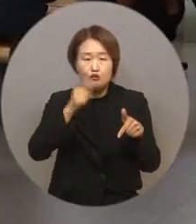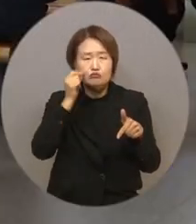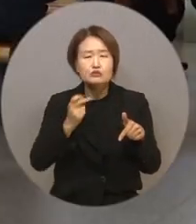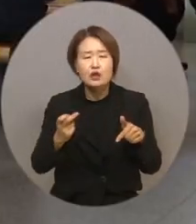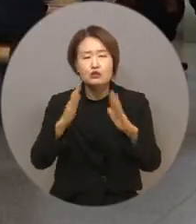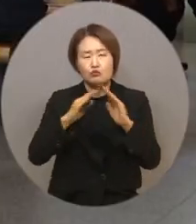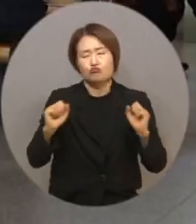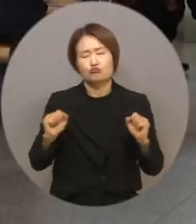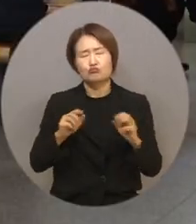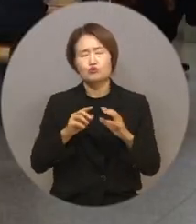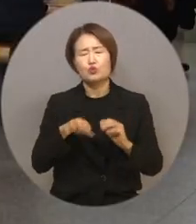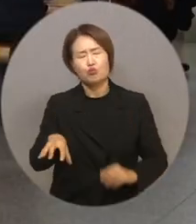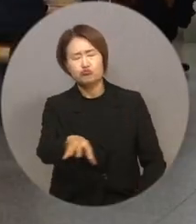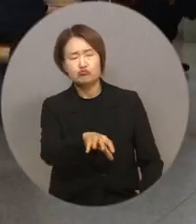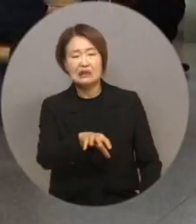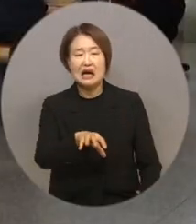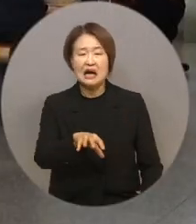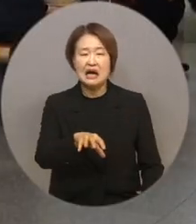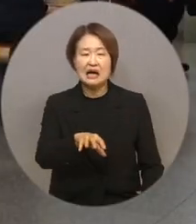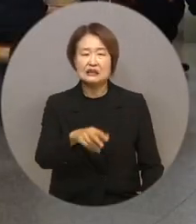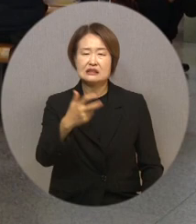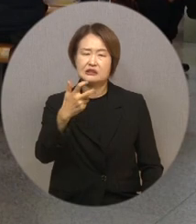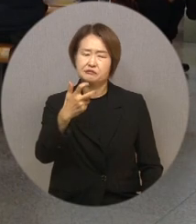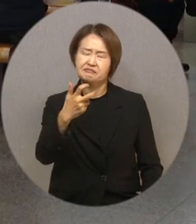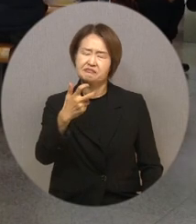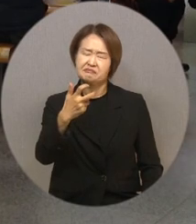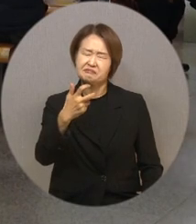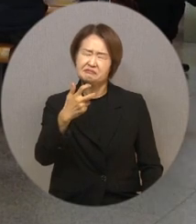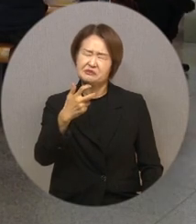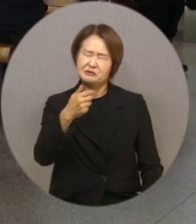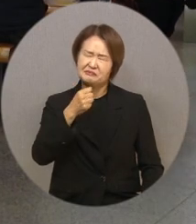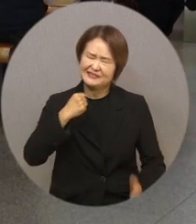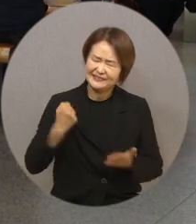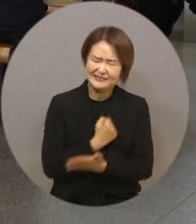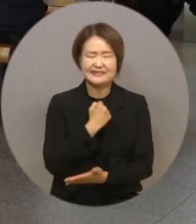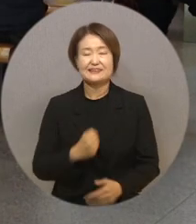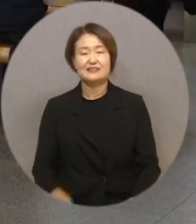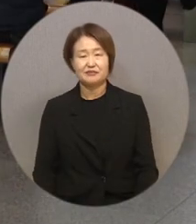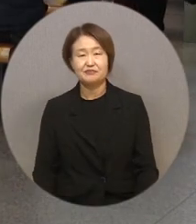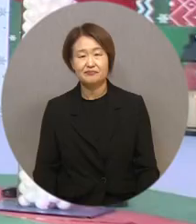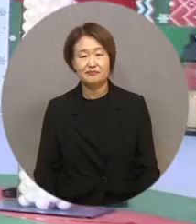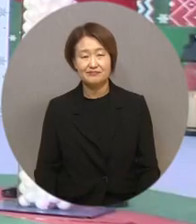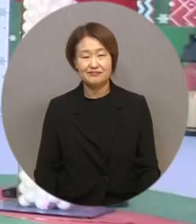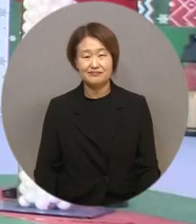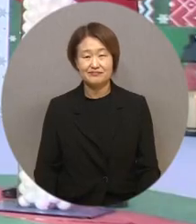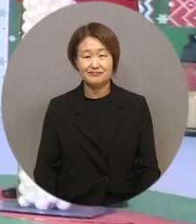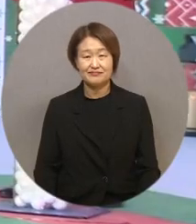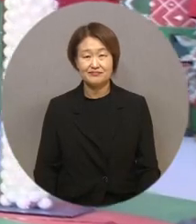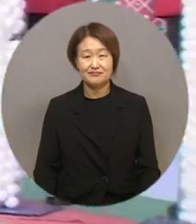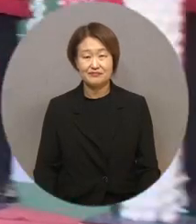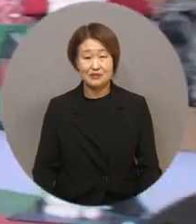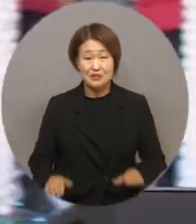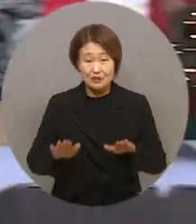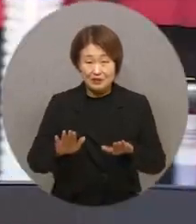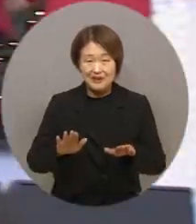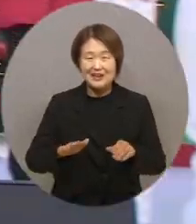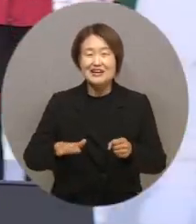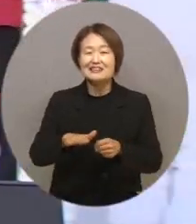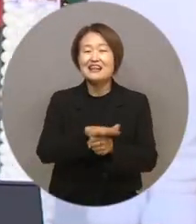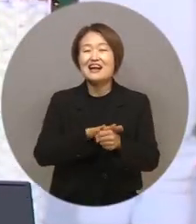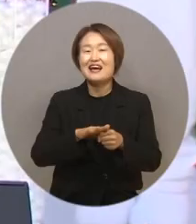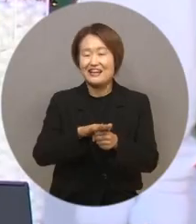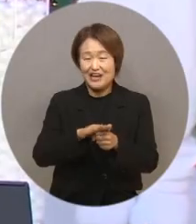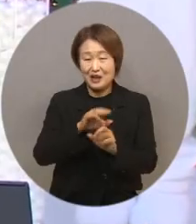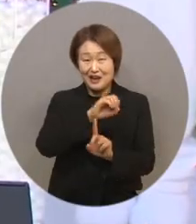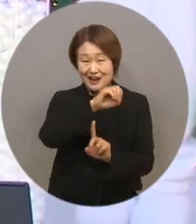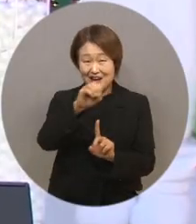울산, 전북 등 지역은 70도대로 아쉬운 수준을 보여주고 있습니다. 한편 올해는 사랑의 열매의